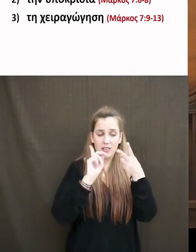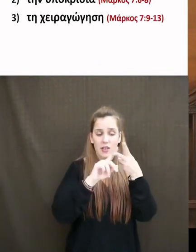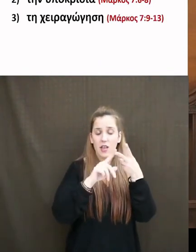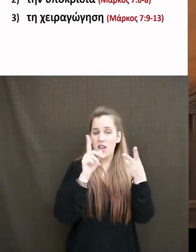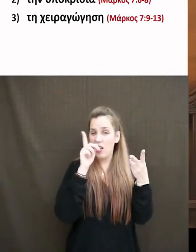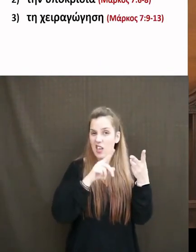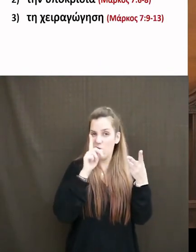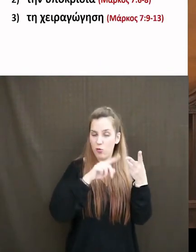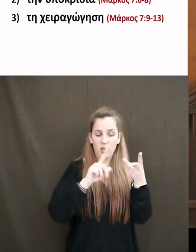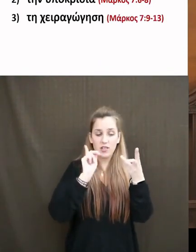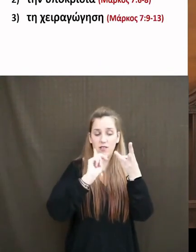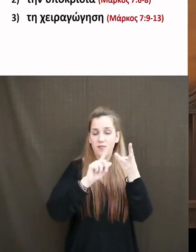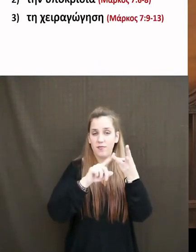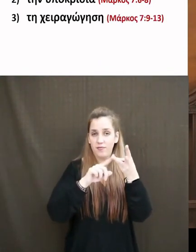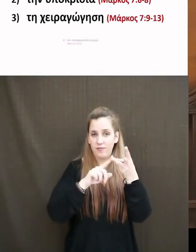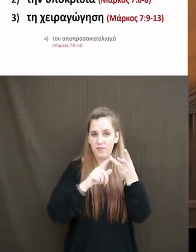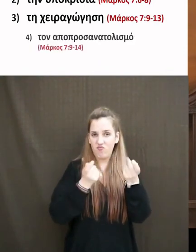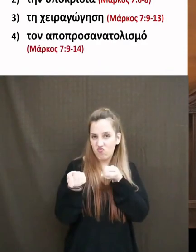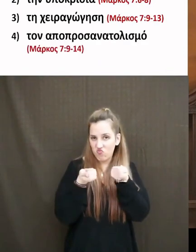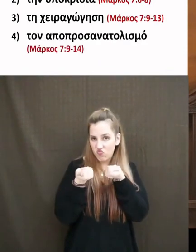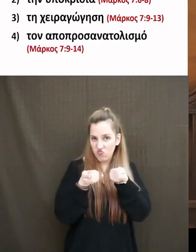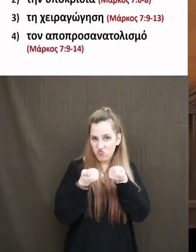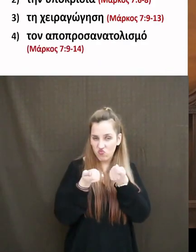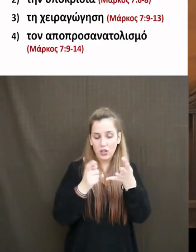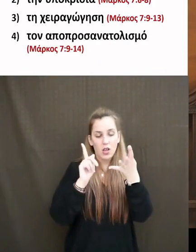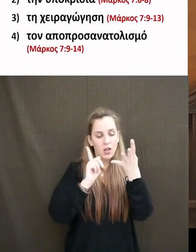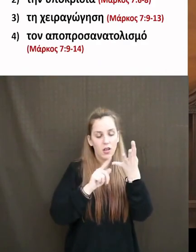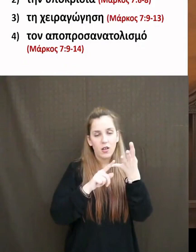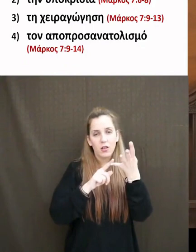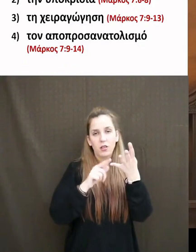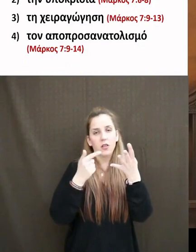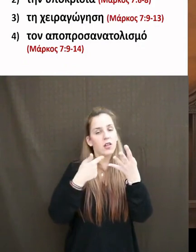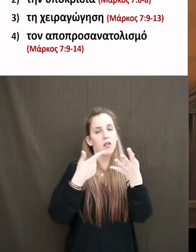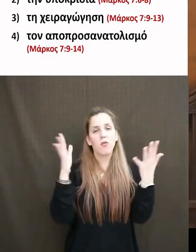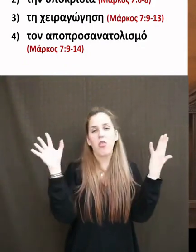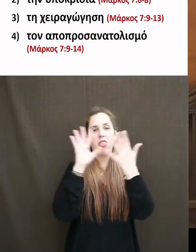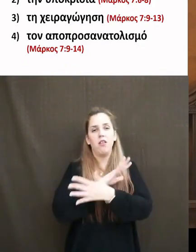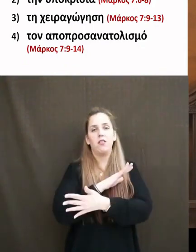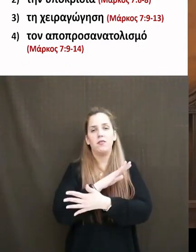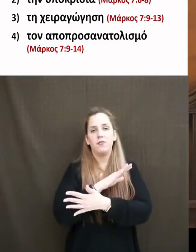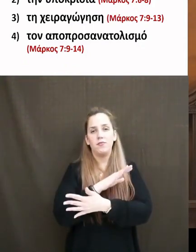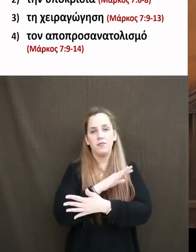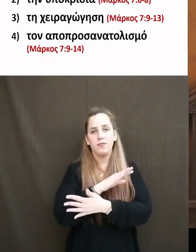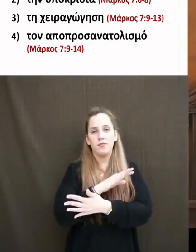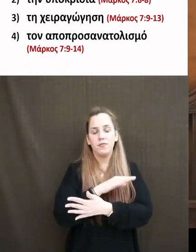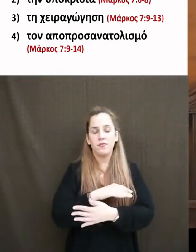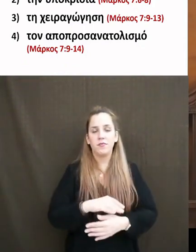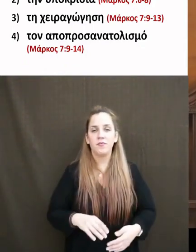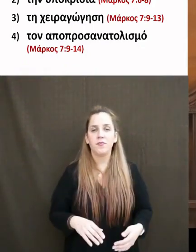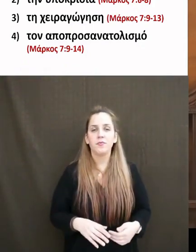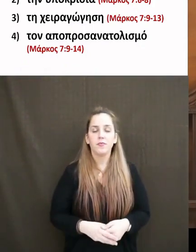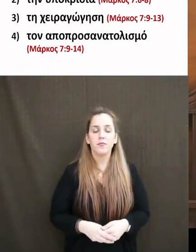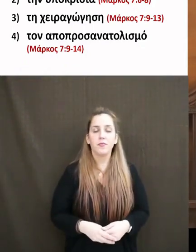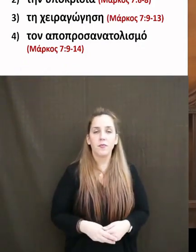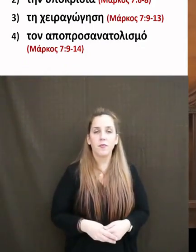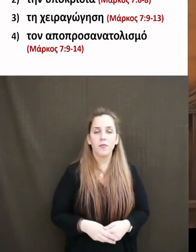χειραγώγηση και όλα αυτά οδηγούν στον αποπροσανατολισμό. Όλα τα προηγούμενα σε οδηγούν να